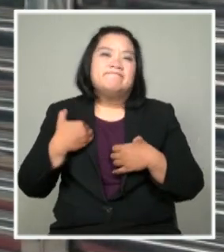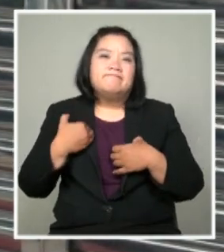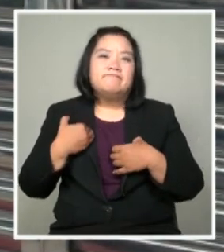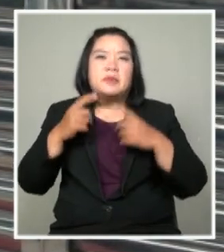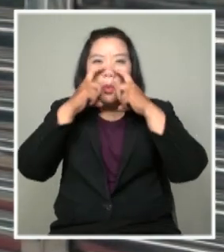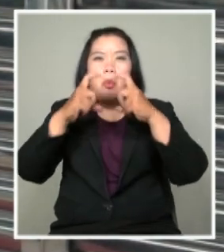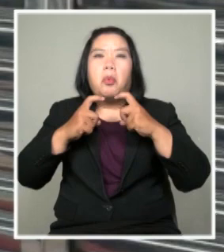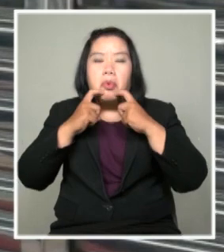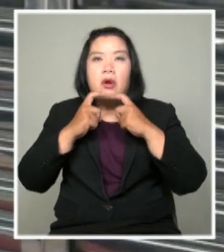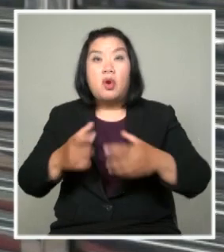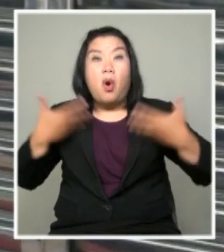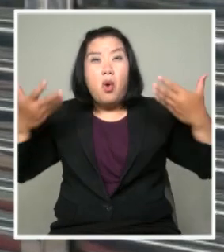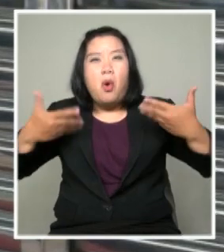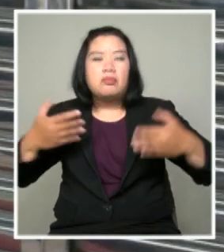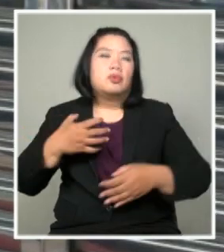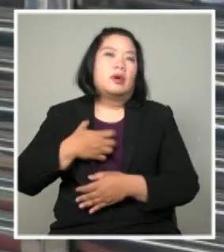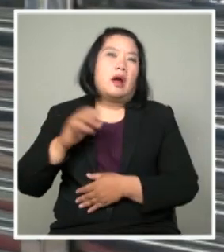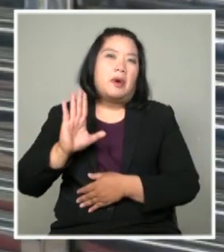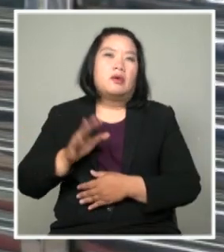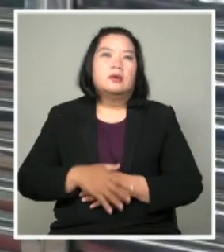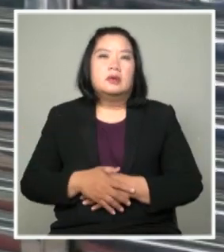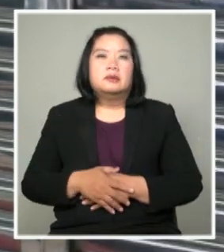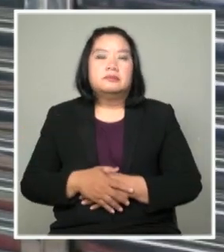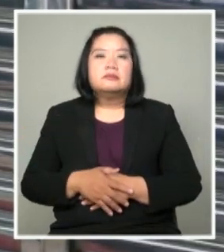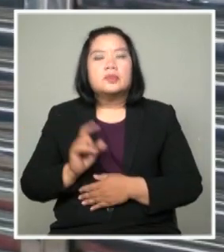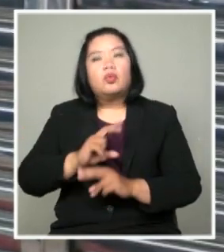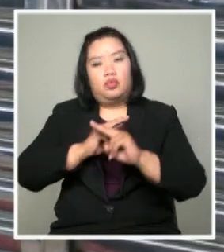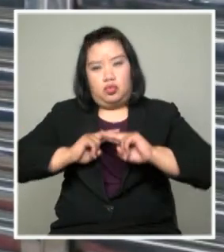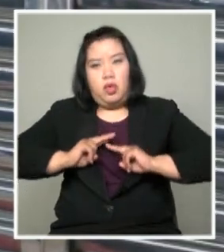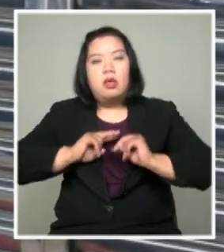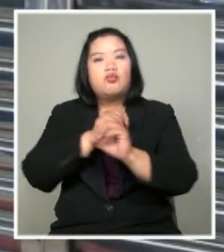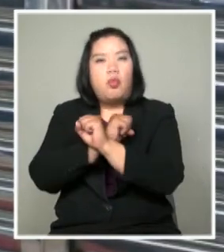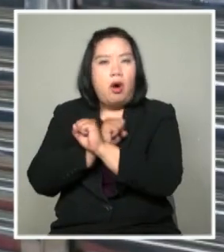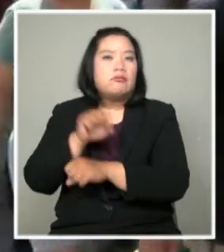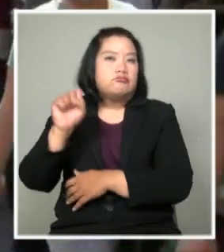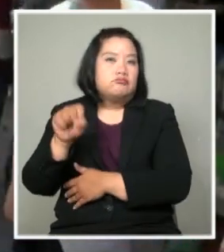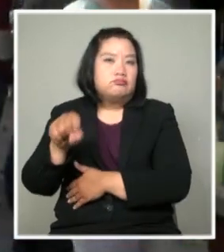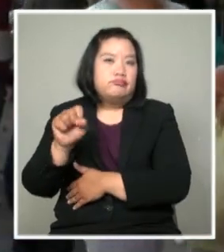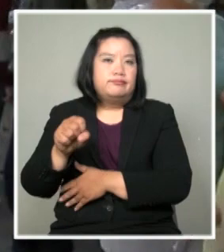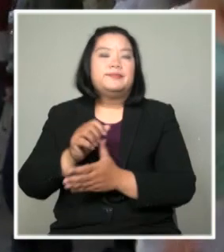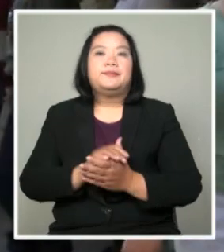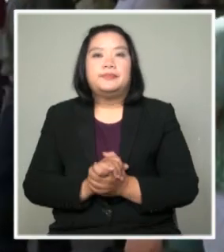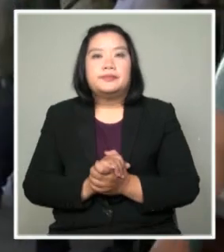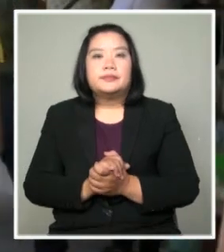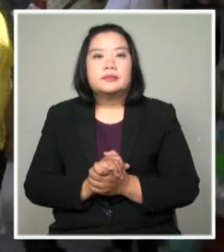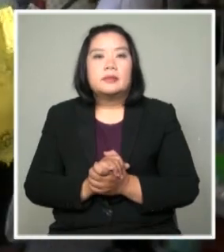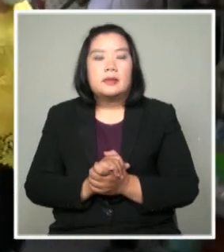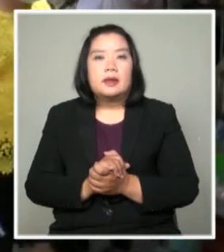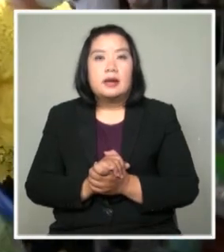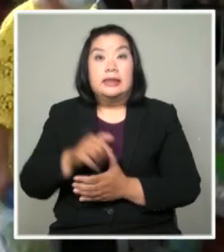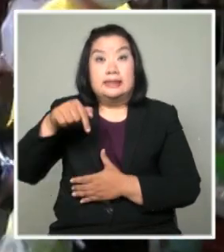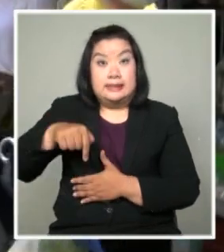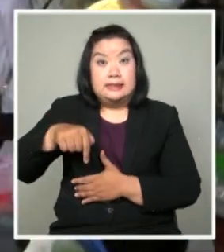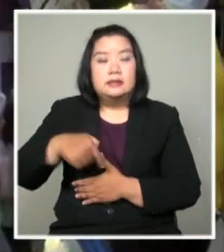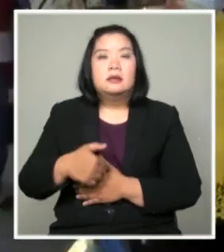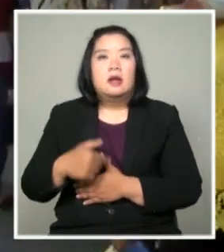ใช่พวกหนูยังไม่ค่อยนี่เลย ก็ระวังตัวเอง ใช่ต้องดูแลตัวเองค่ะ สำหรับสมุทรสาครนะครับเป็นพื้นที่ปลอดจาก